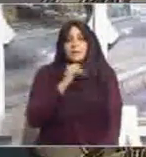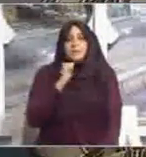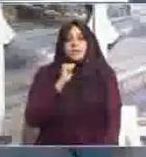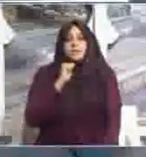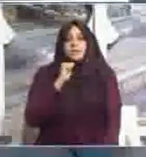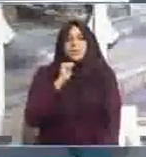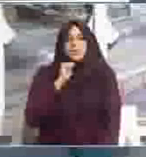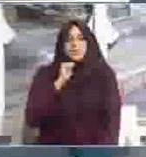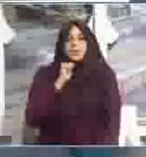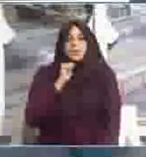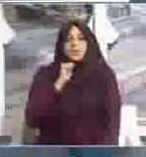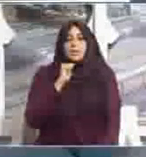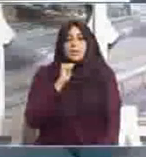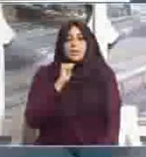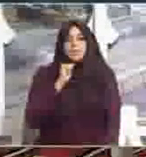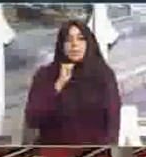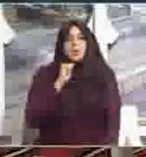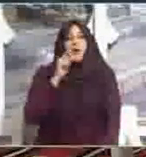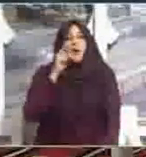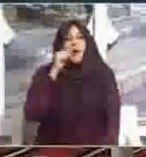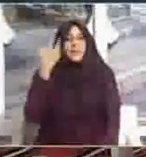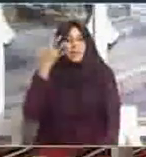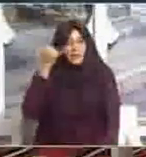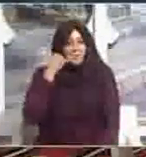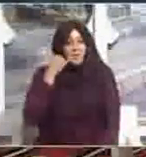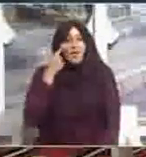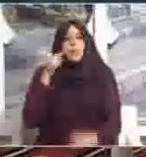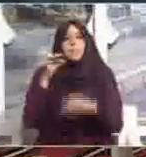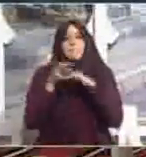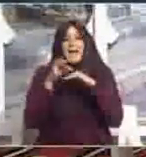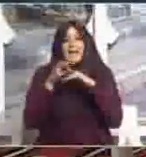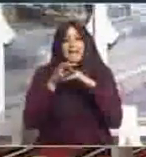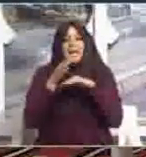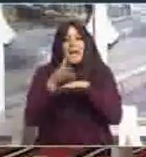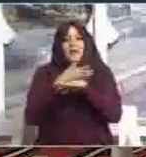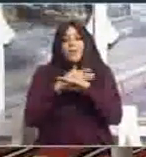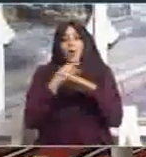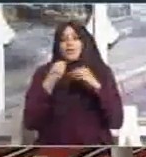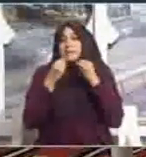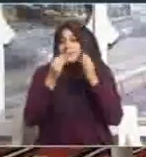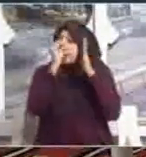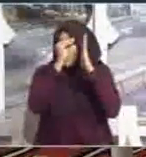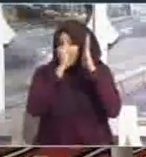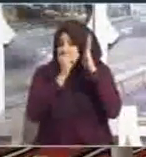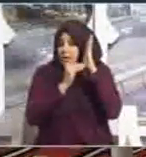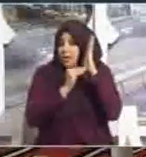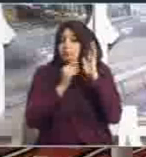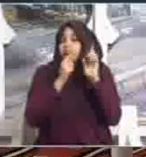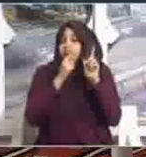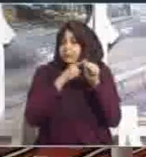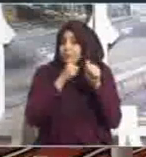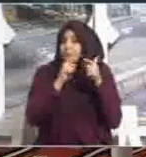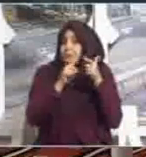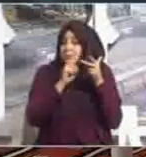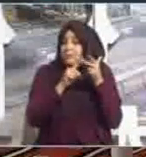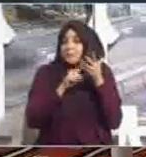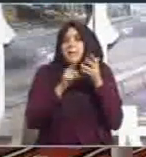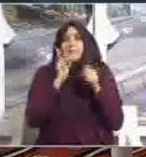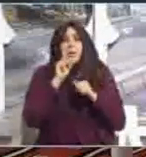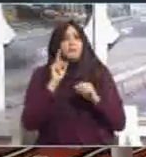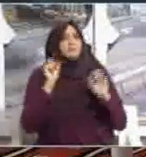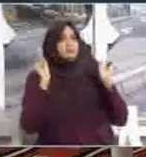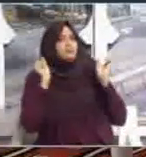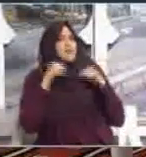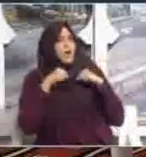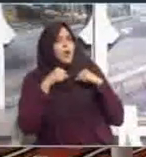لك تزوج مع زوجته هذه وشرط لها شروط. قال لها الشرط الأول الثاني الثالث كذا، قالت له